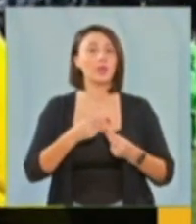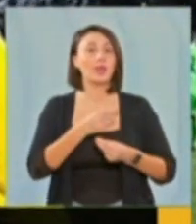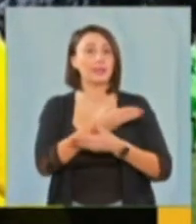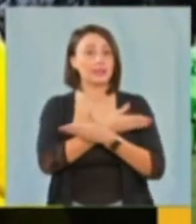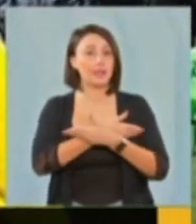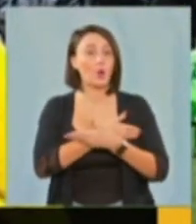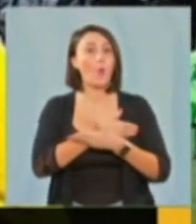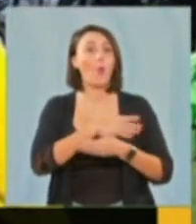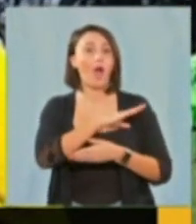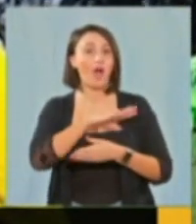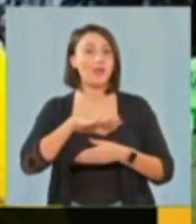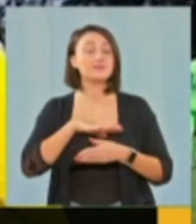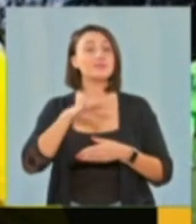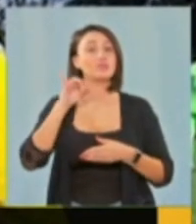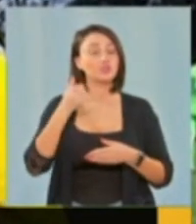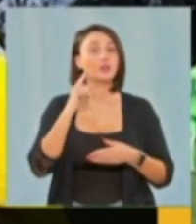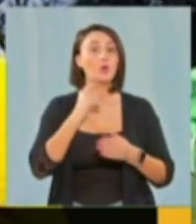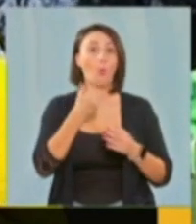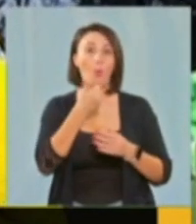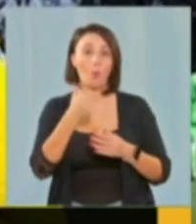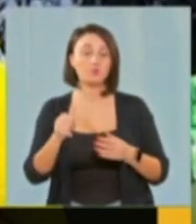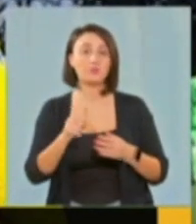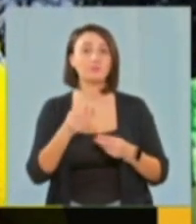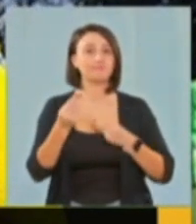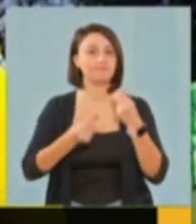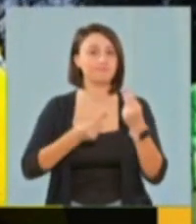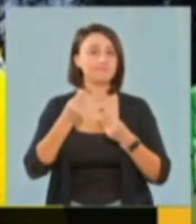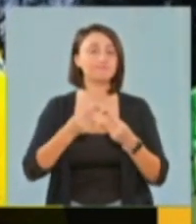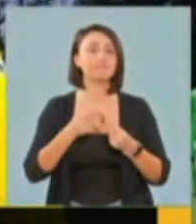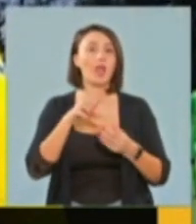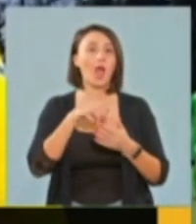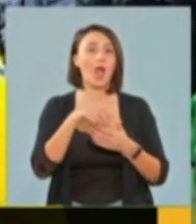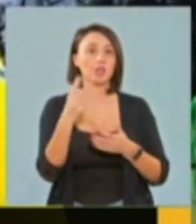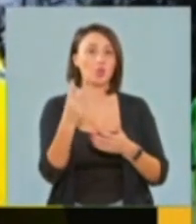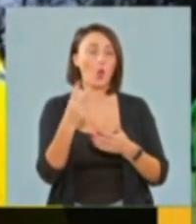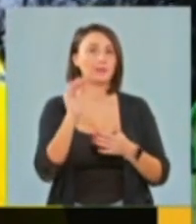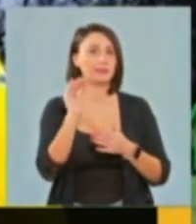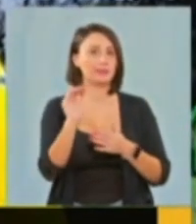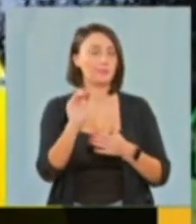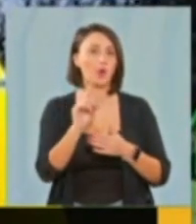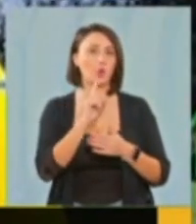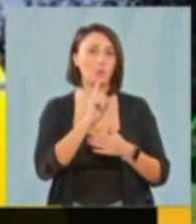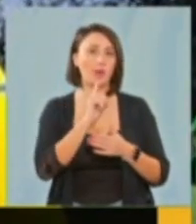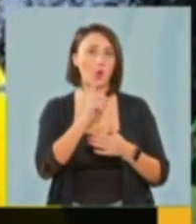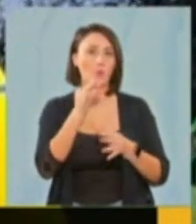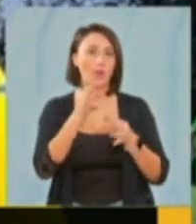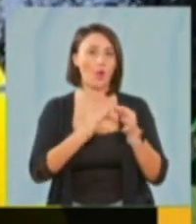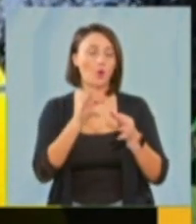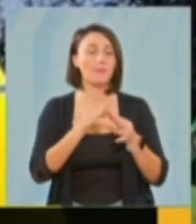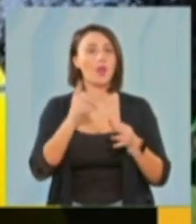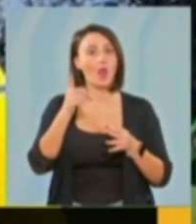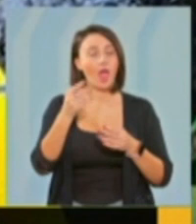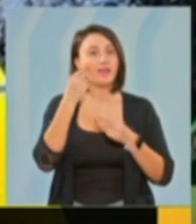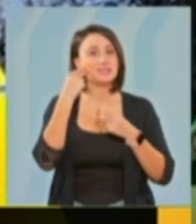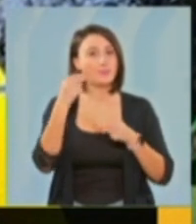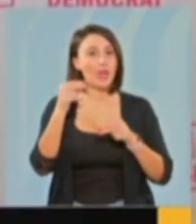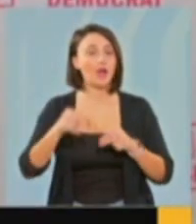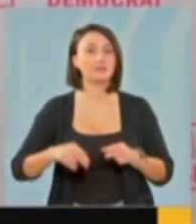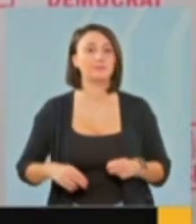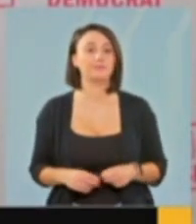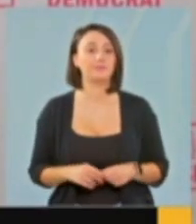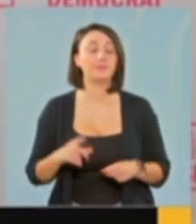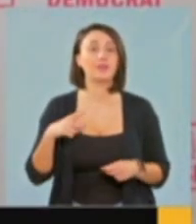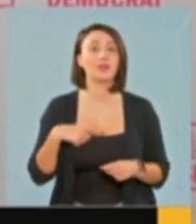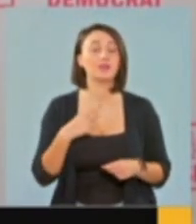de la Oțelul Galați dar și peste 100 de partide în liga a doua întrebat de numirea lui la economie ciolacu a explicat